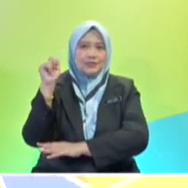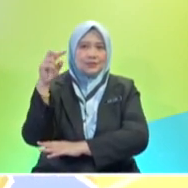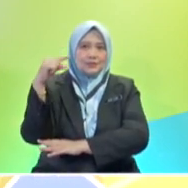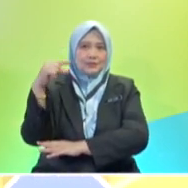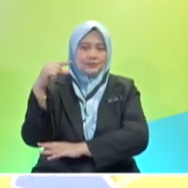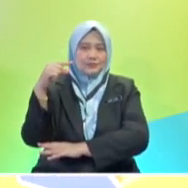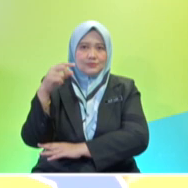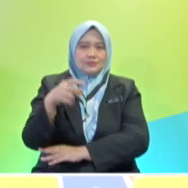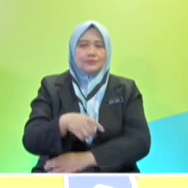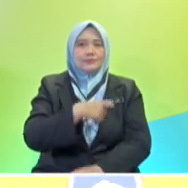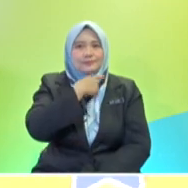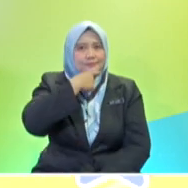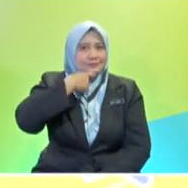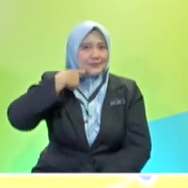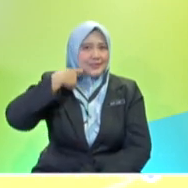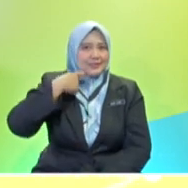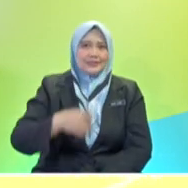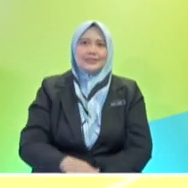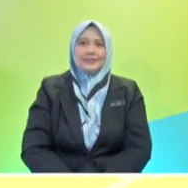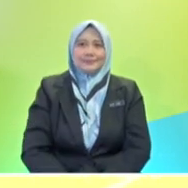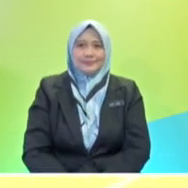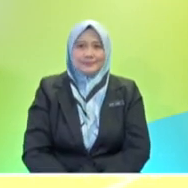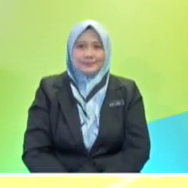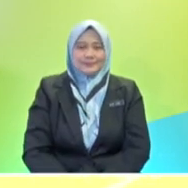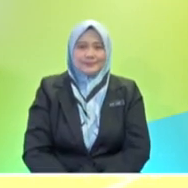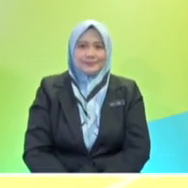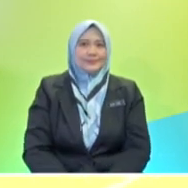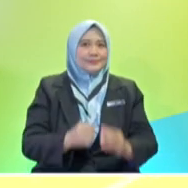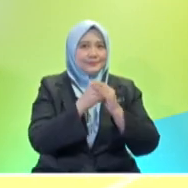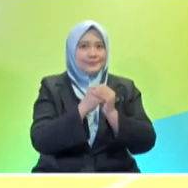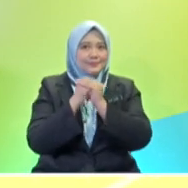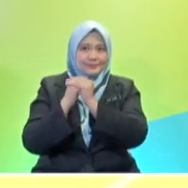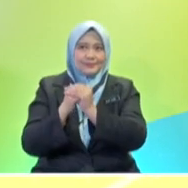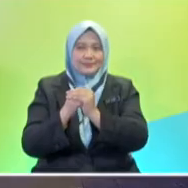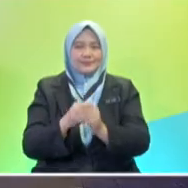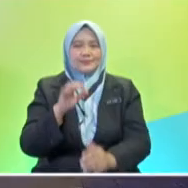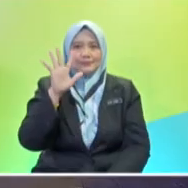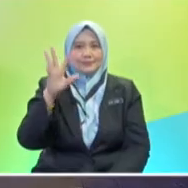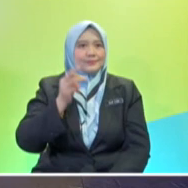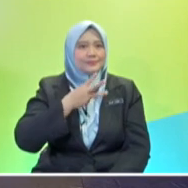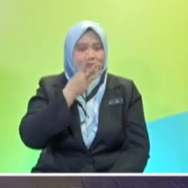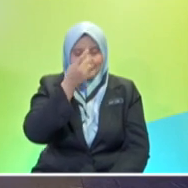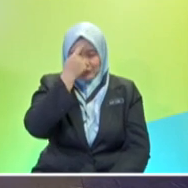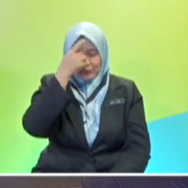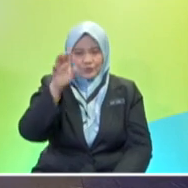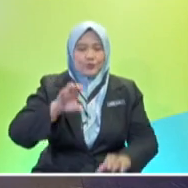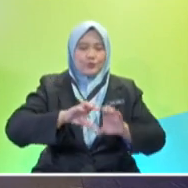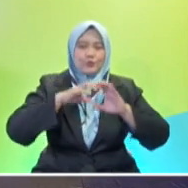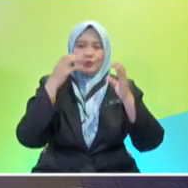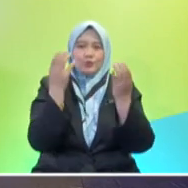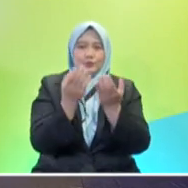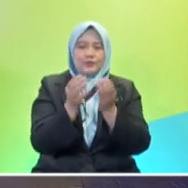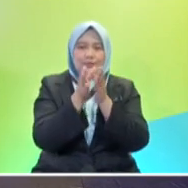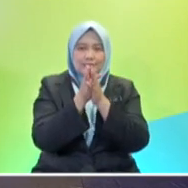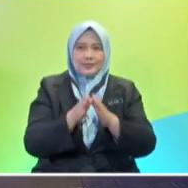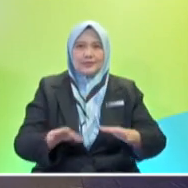K-E-R-I-N-G. Kering. Tahniah. Betul. Lima wah untuk kumpulan